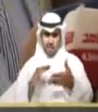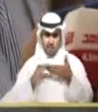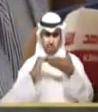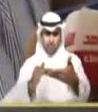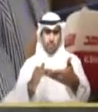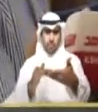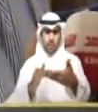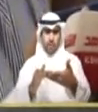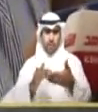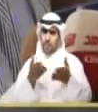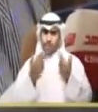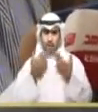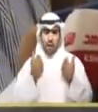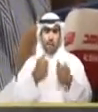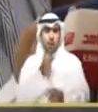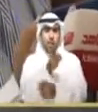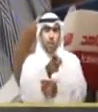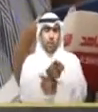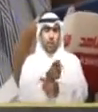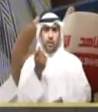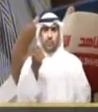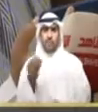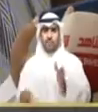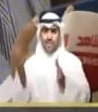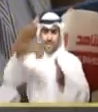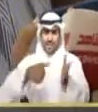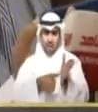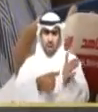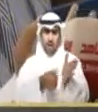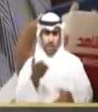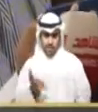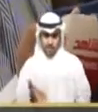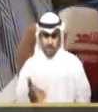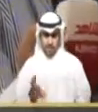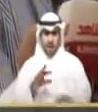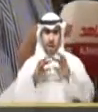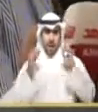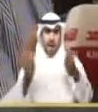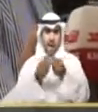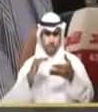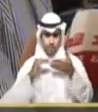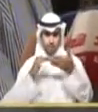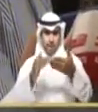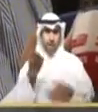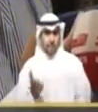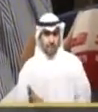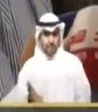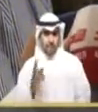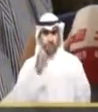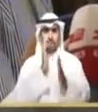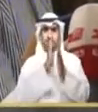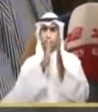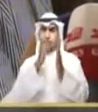يشملها كادر المعلمين، اللي هي الهيئات المساندة سواء أمناء